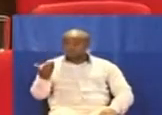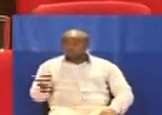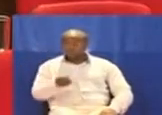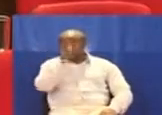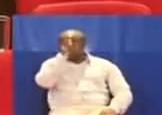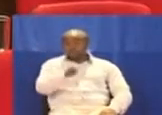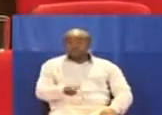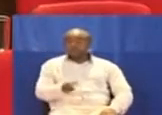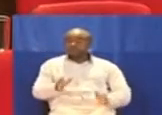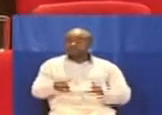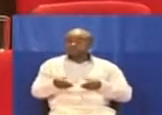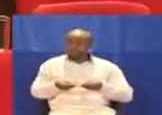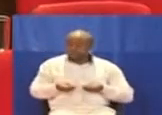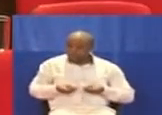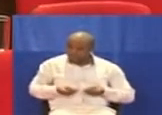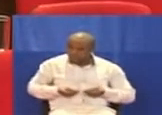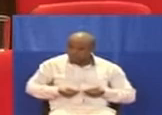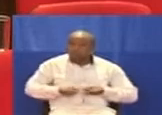kutoa